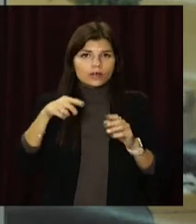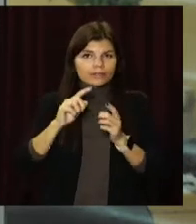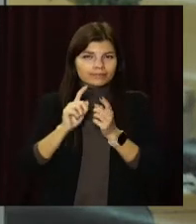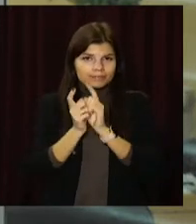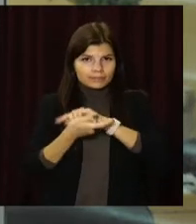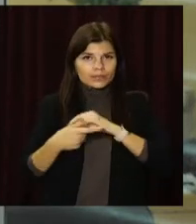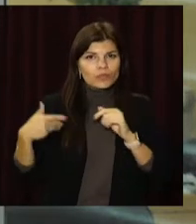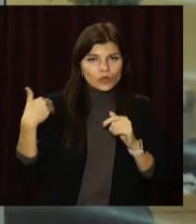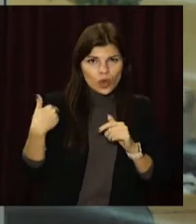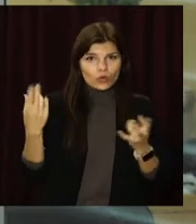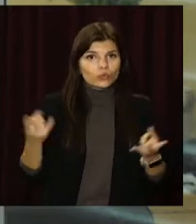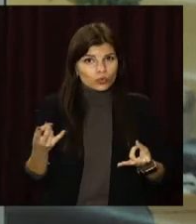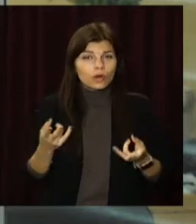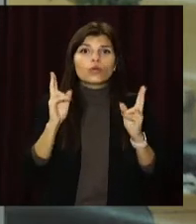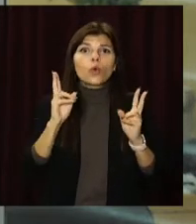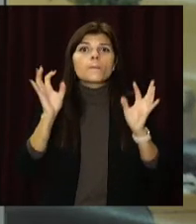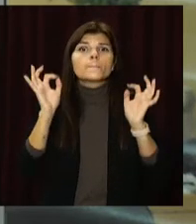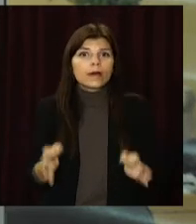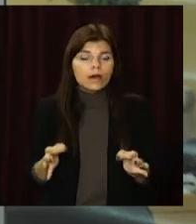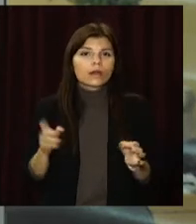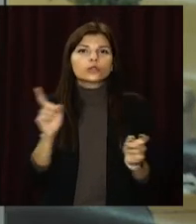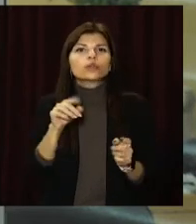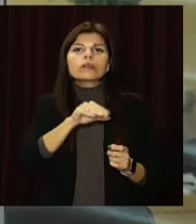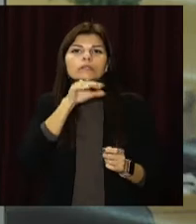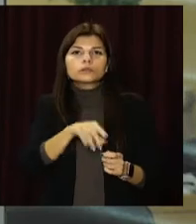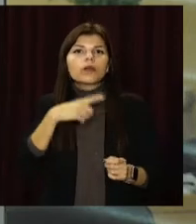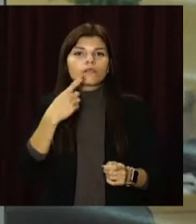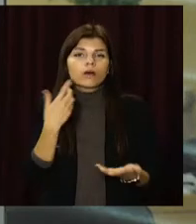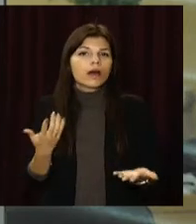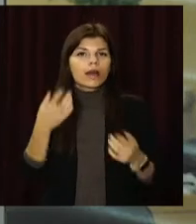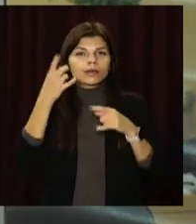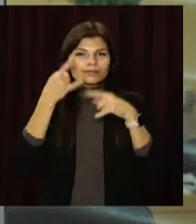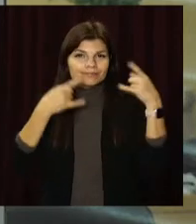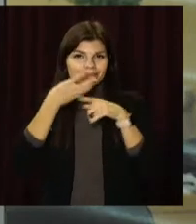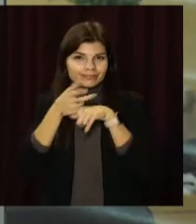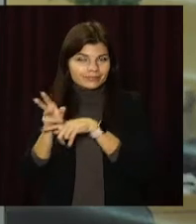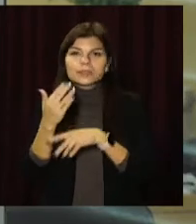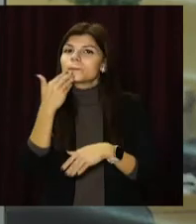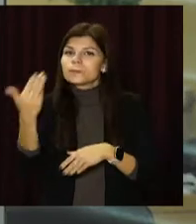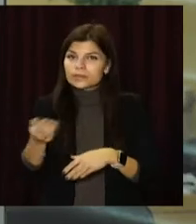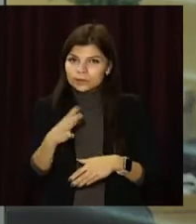лише користь. Тож, чия правда та що кажуть експерти, наша Дар'я Пшенична з'ясовувала.